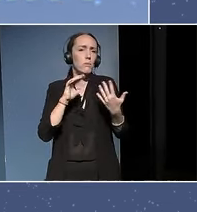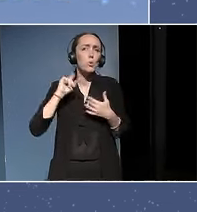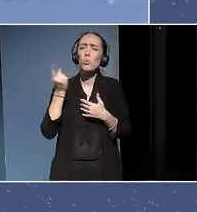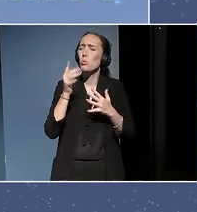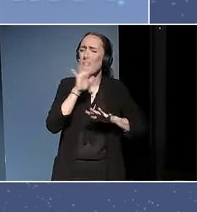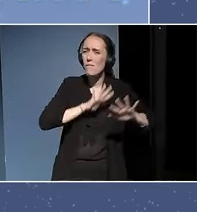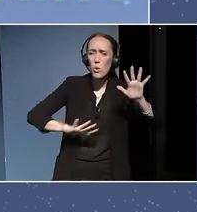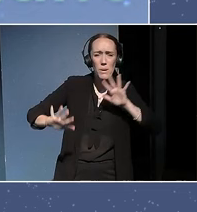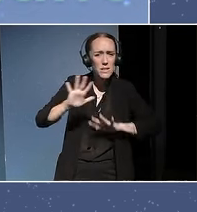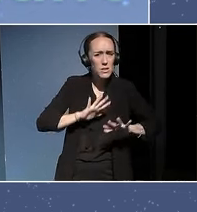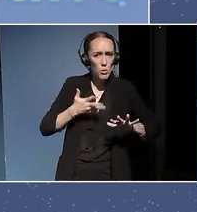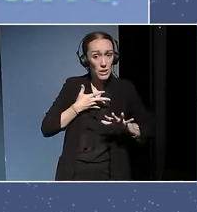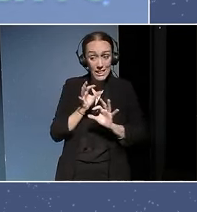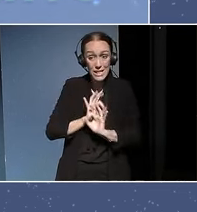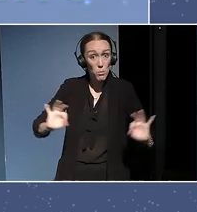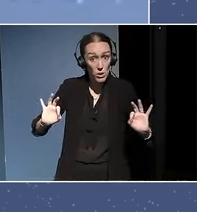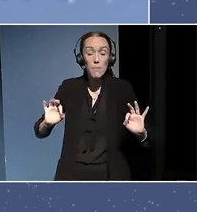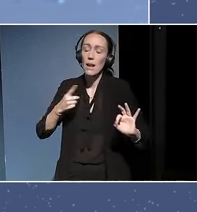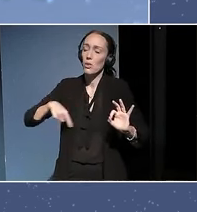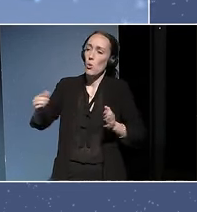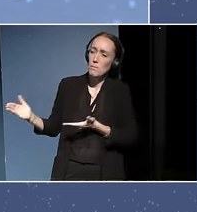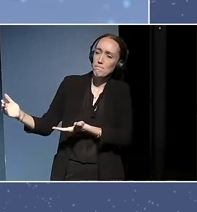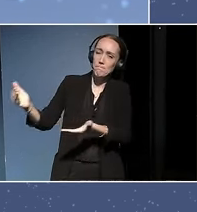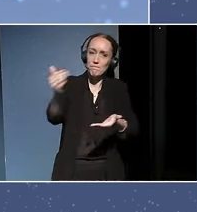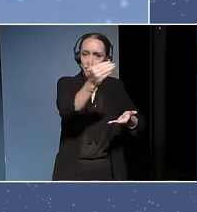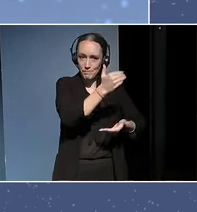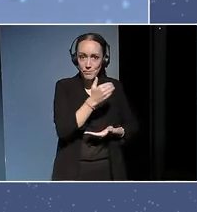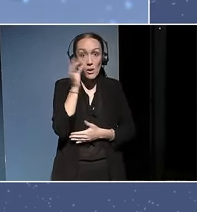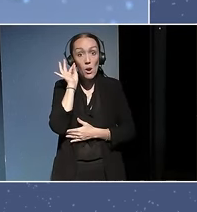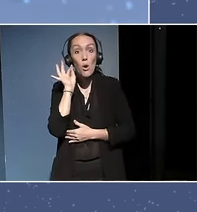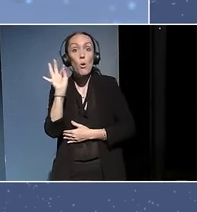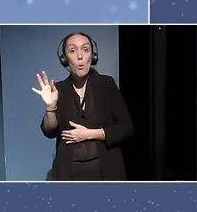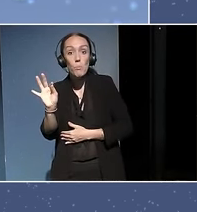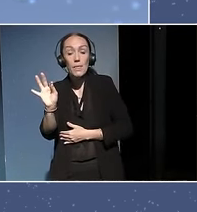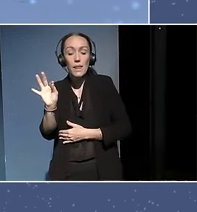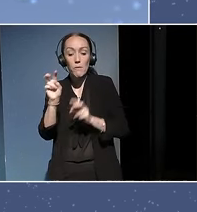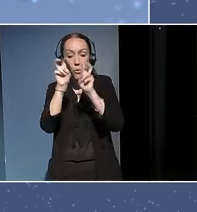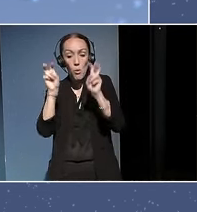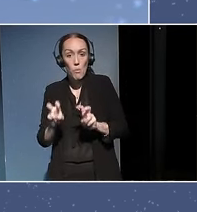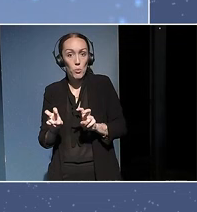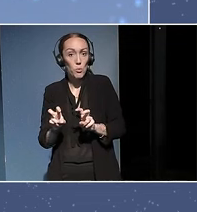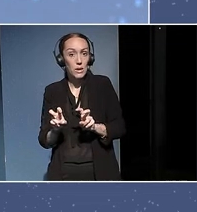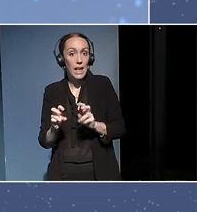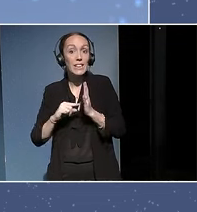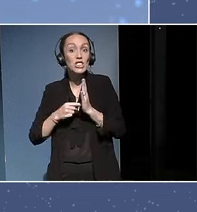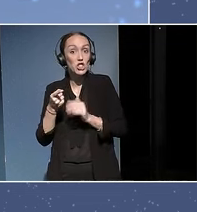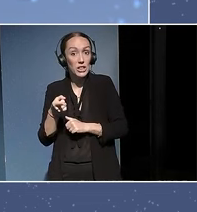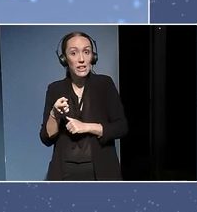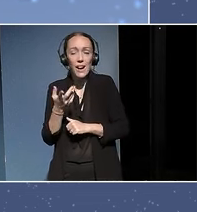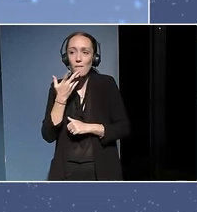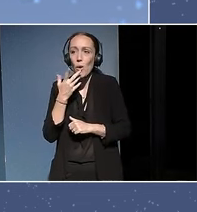questo puzzle ricomponendo e ricostruendo in digitale anche i